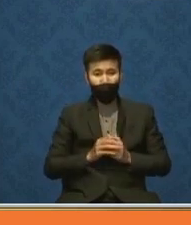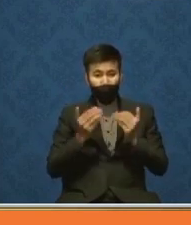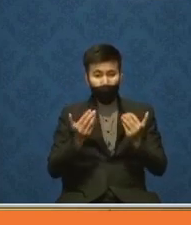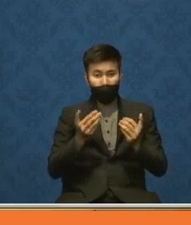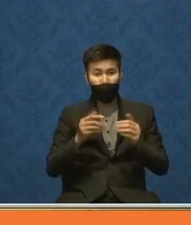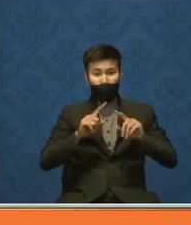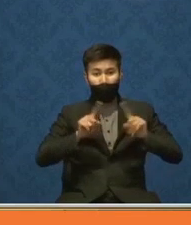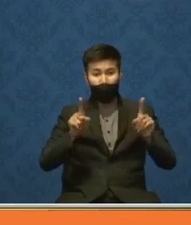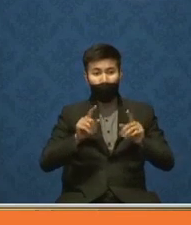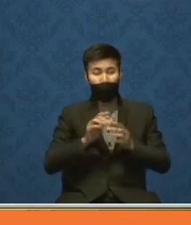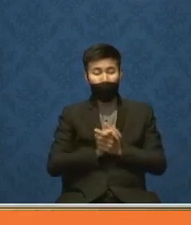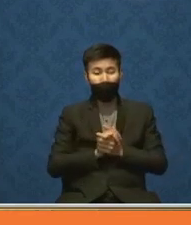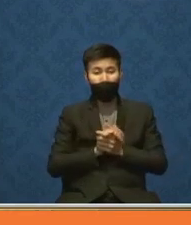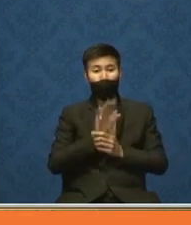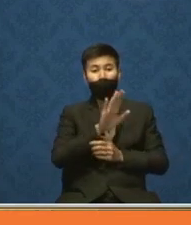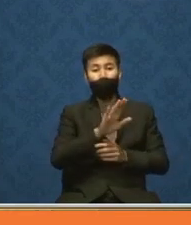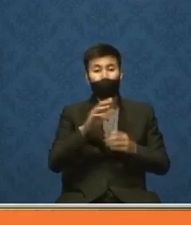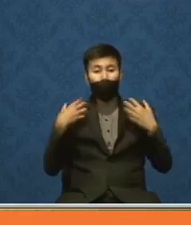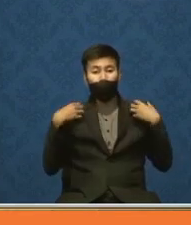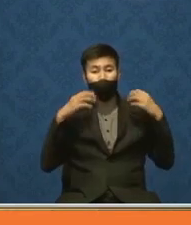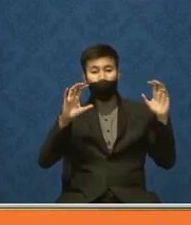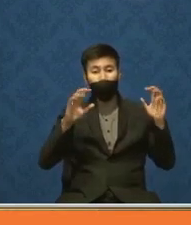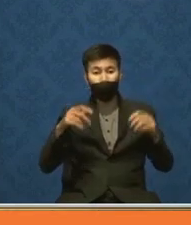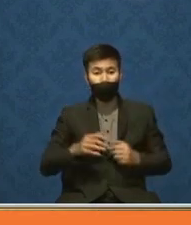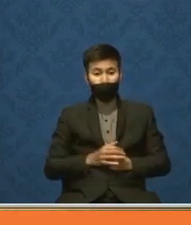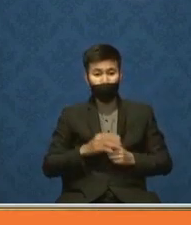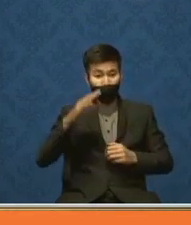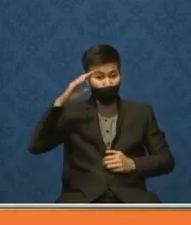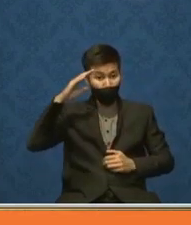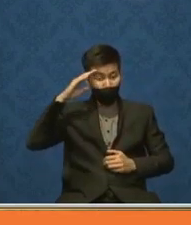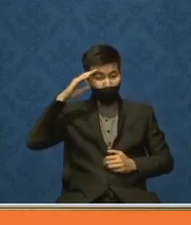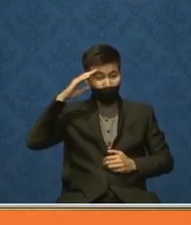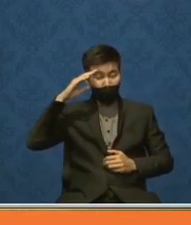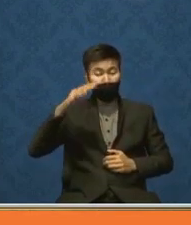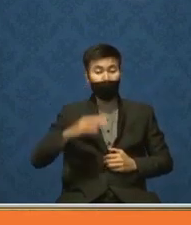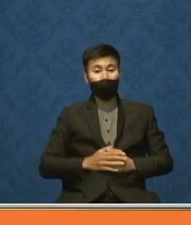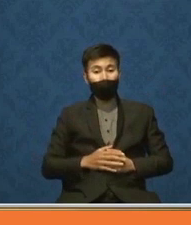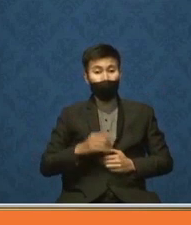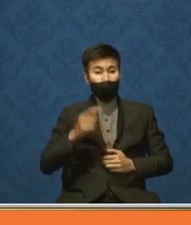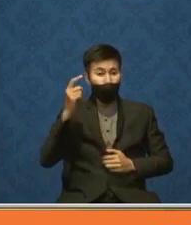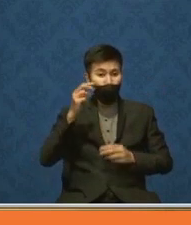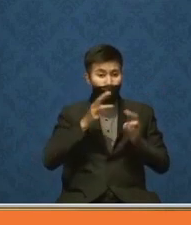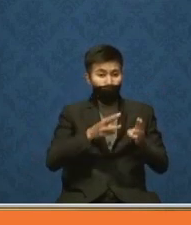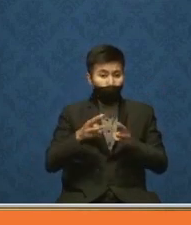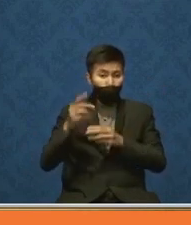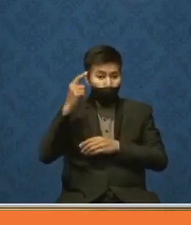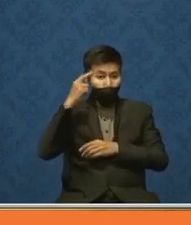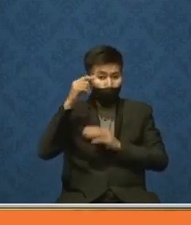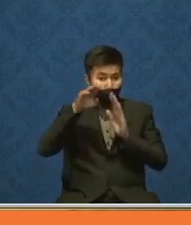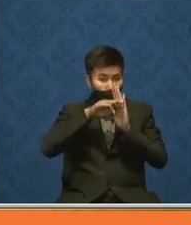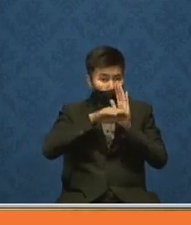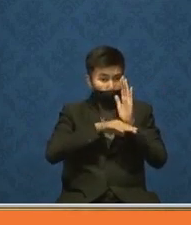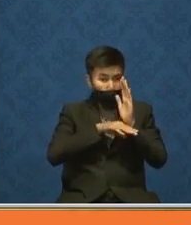สุดของงบประมาณของรัฐบาลพลเอกประยุทธ์จันทร์โอชาและงบประมาณก้าวไกลอยู่ที่วิธีคิดและกระบวนการจัดทำงบประมาณนี่